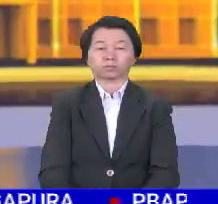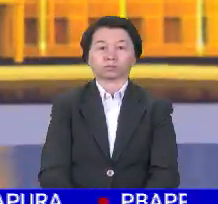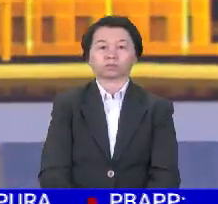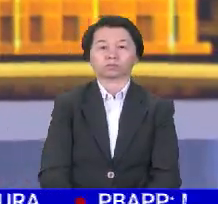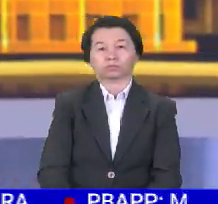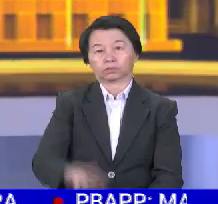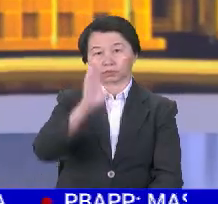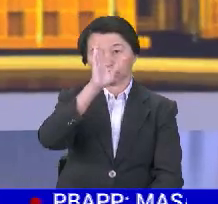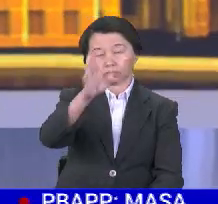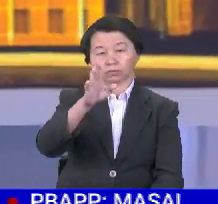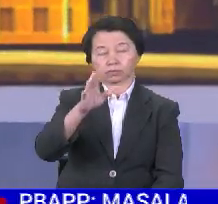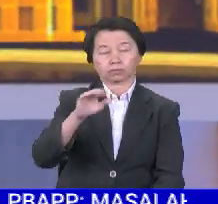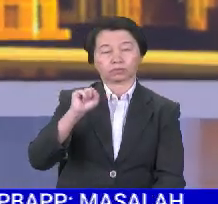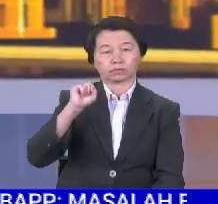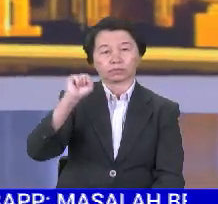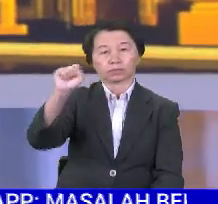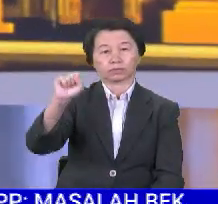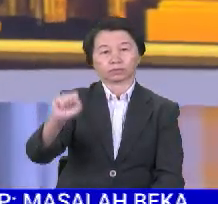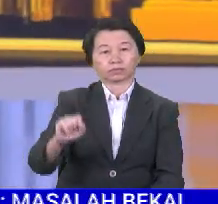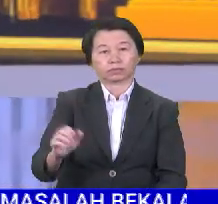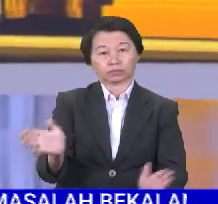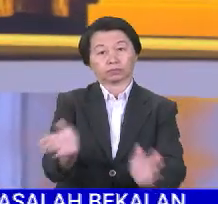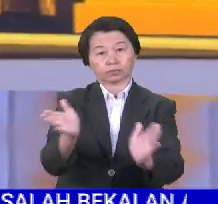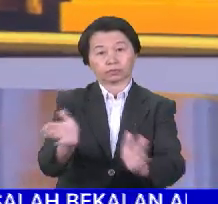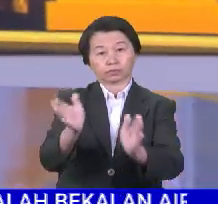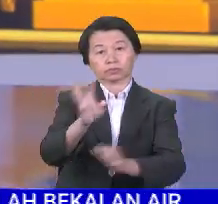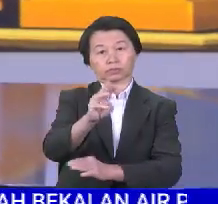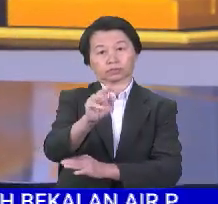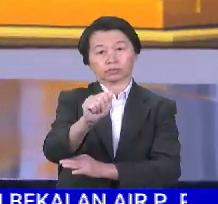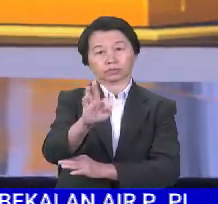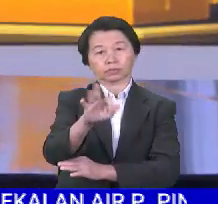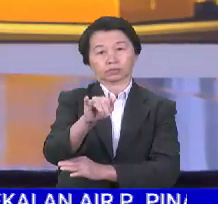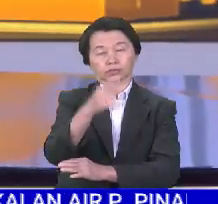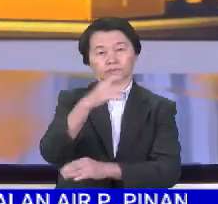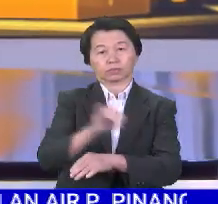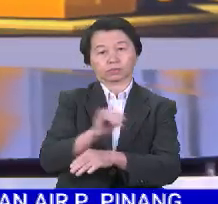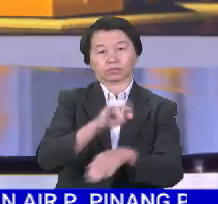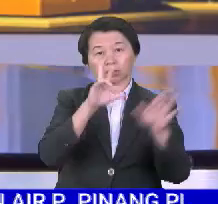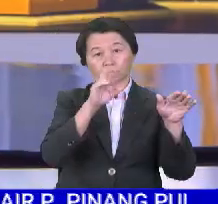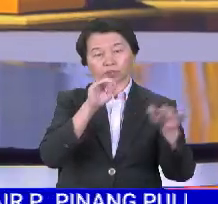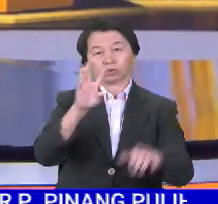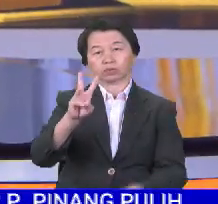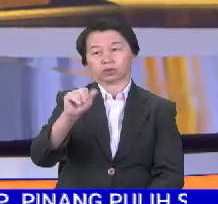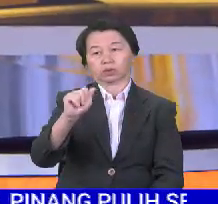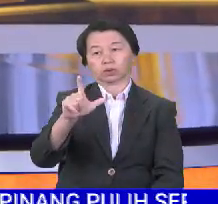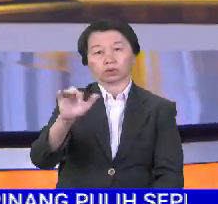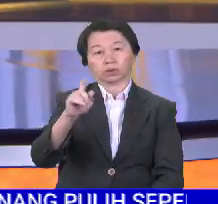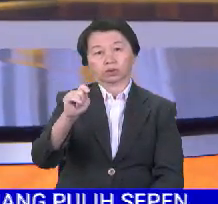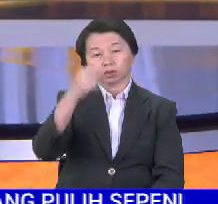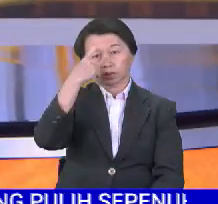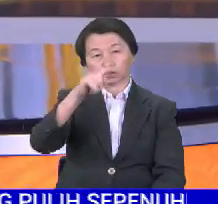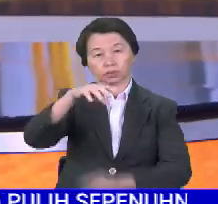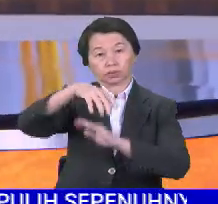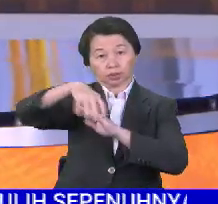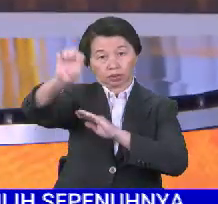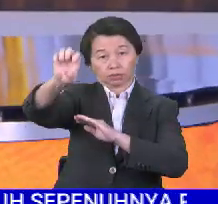Baik, fokus dari negeri di bawah bayu. Galakan mafi berkaitan potensi industri burung walet khususnya untuk tujuan